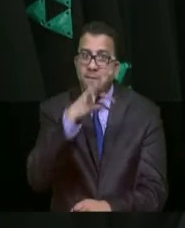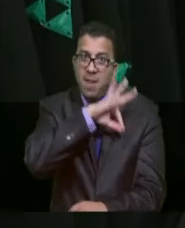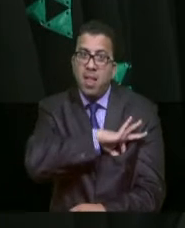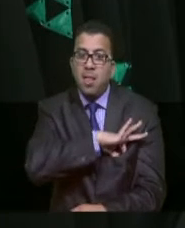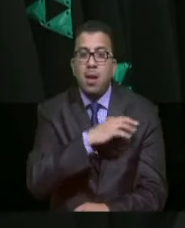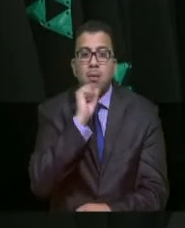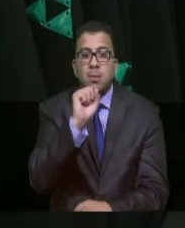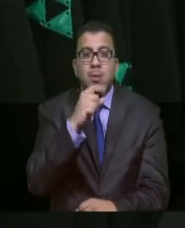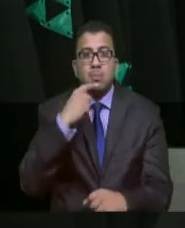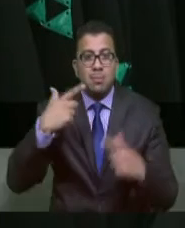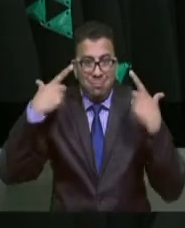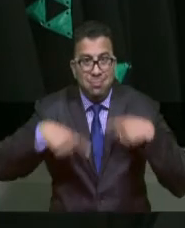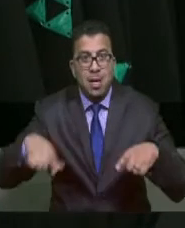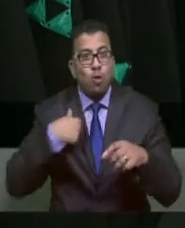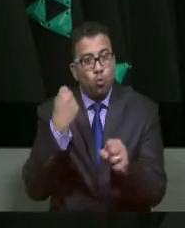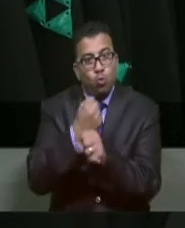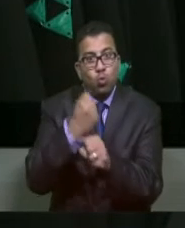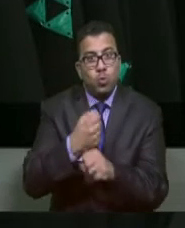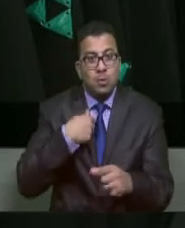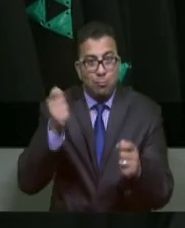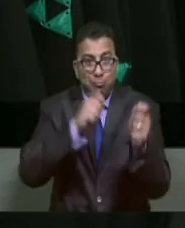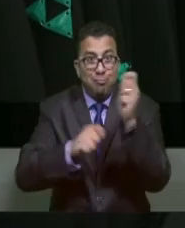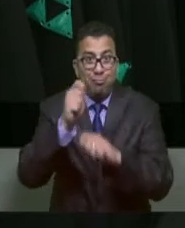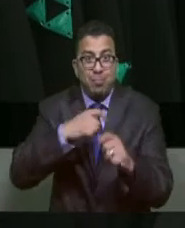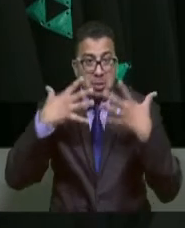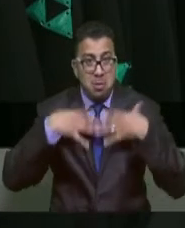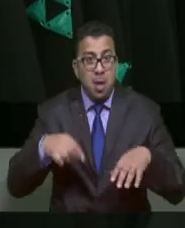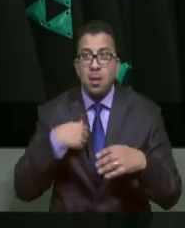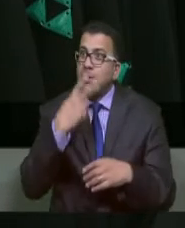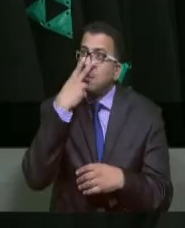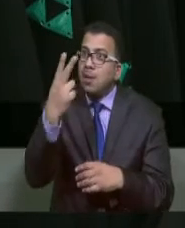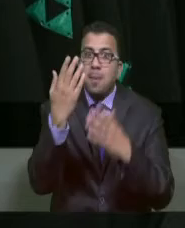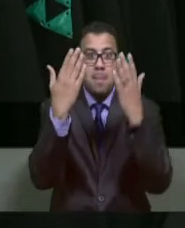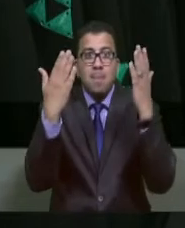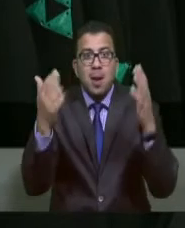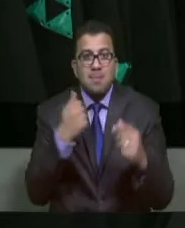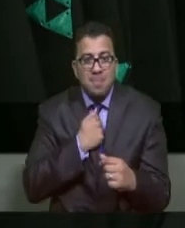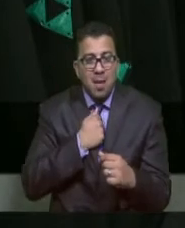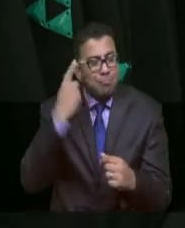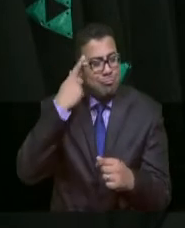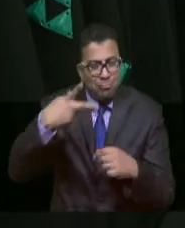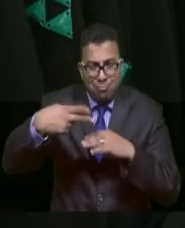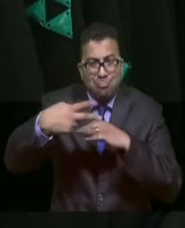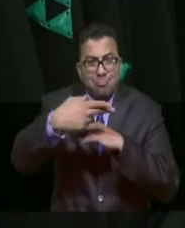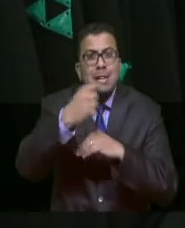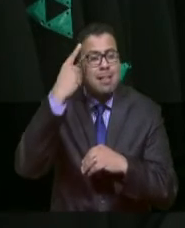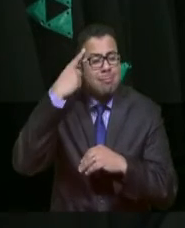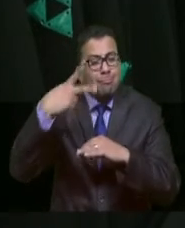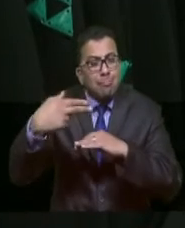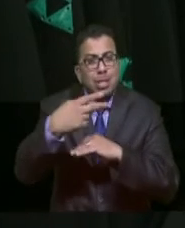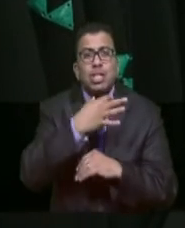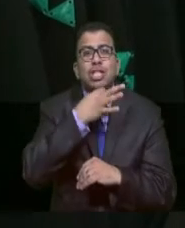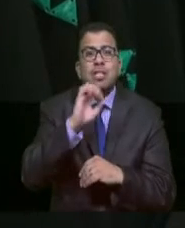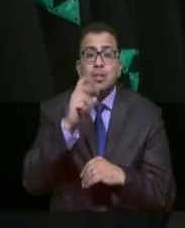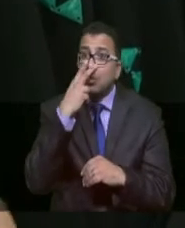أني مصممة عبايات في جلابيات، حبيت أشارك في هذا المعرض عشان أعرض تصاميمي في إمارة الشارجة،